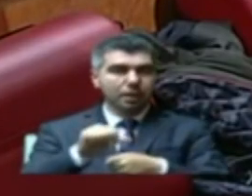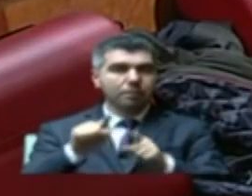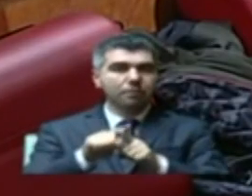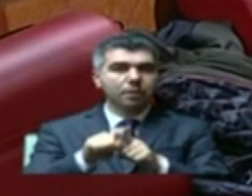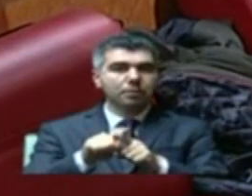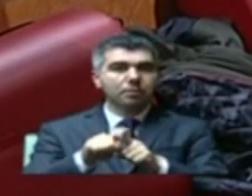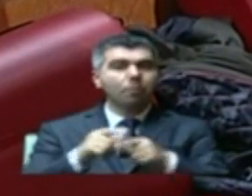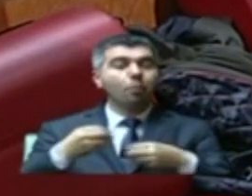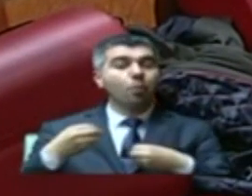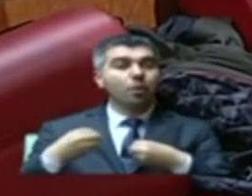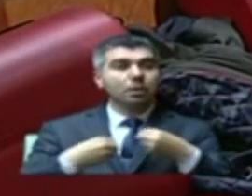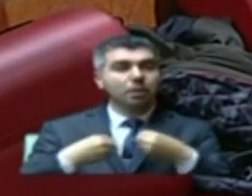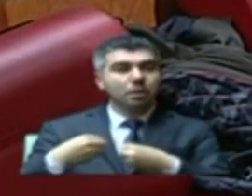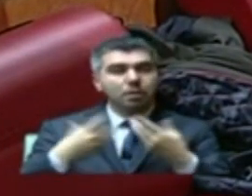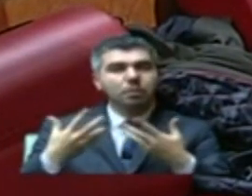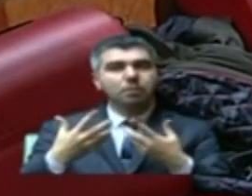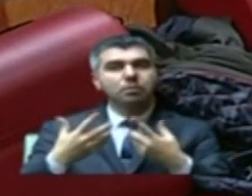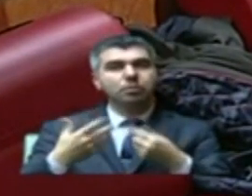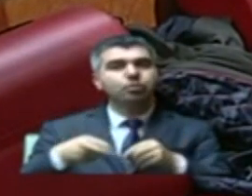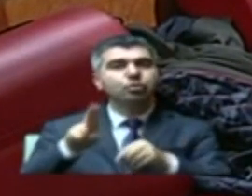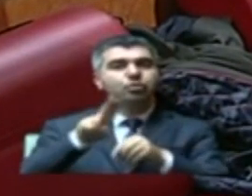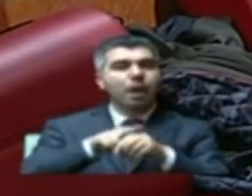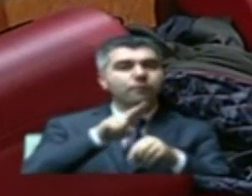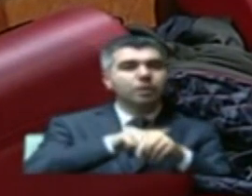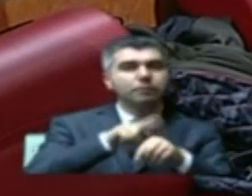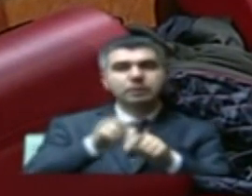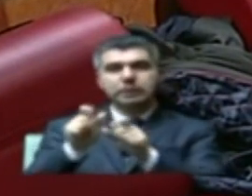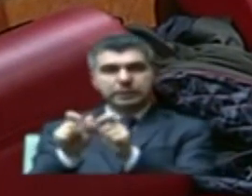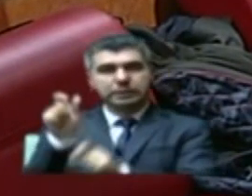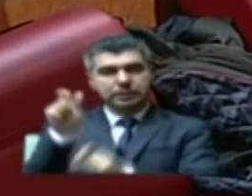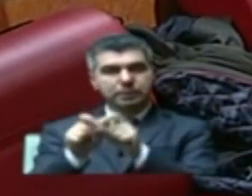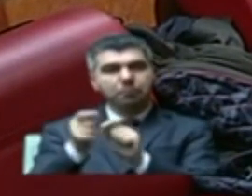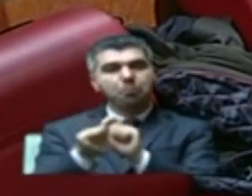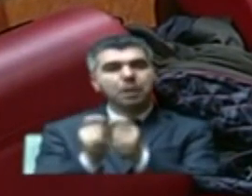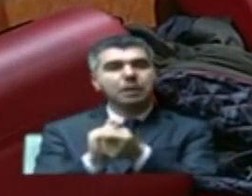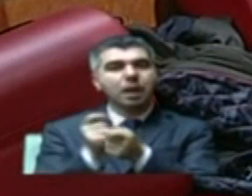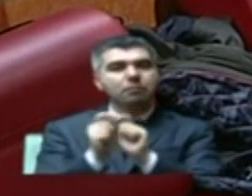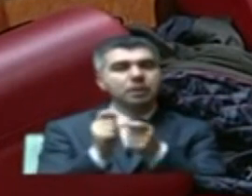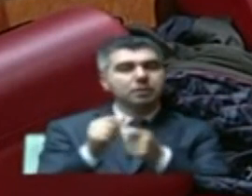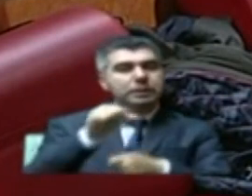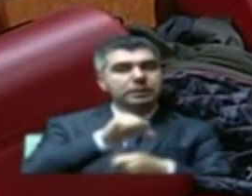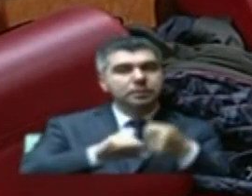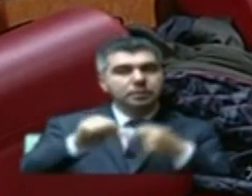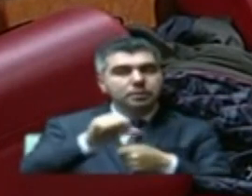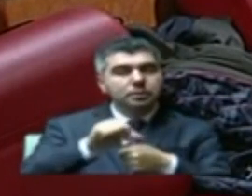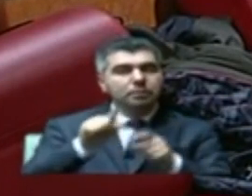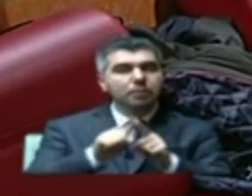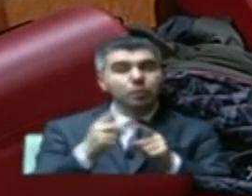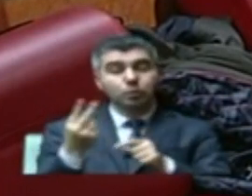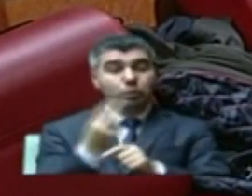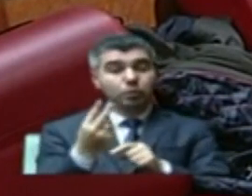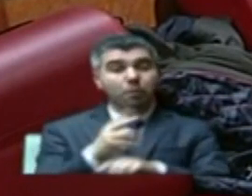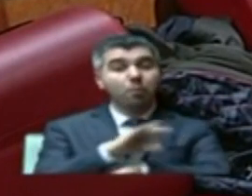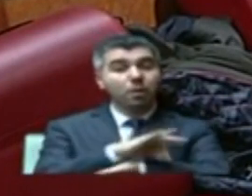بعض المسؤولين الذين هم أعضاء بالصفة في المجلس. وأعتقد بأن هذه المكونات ديال الإدارة العمومية